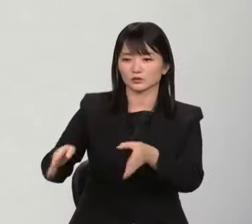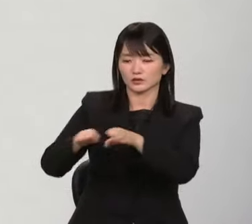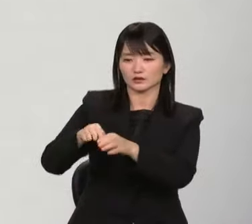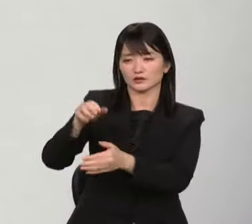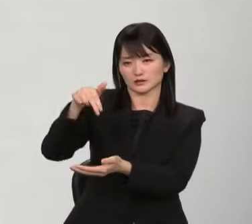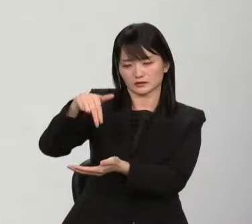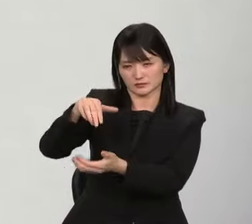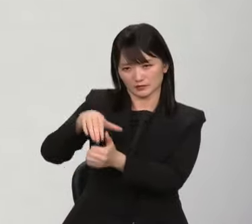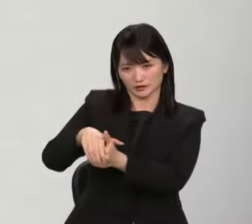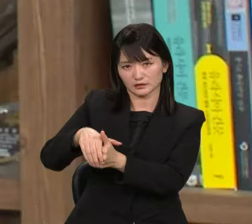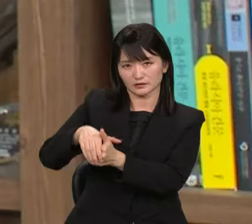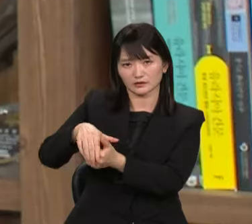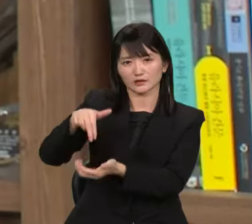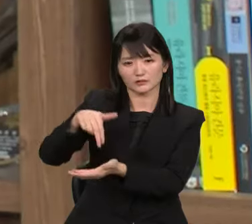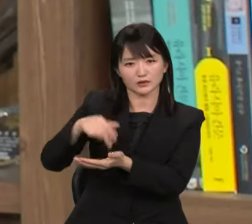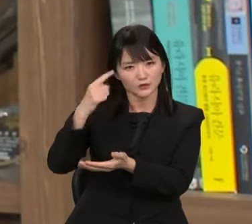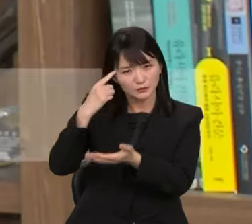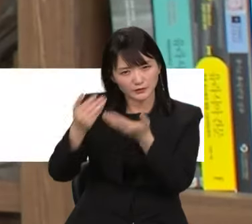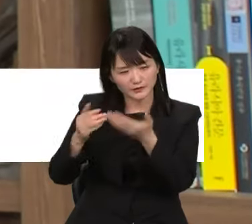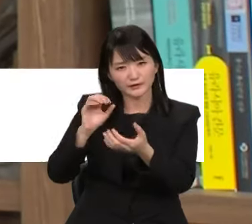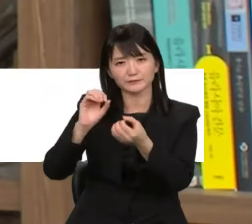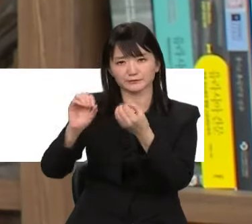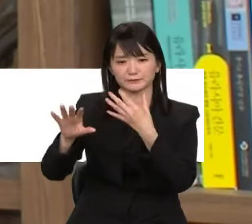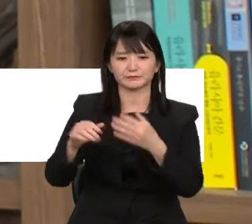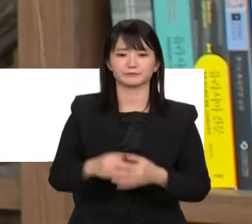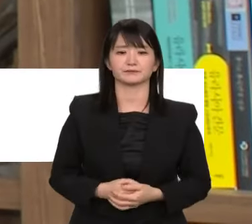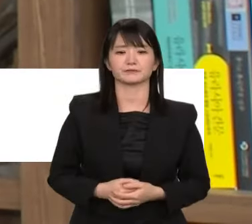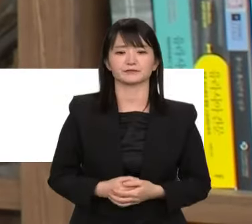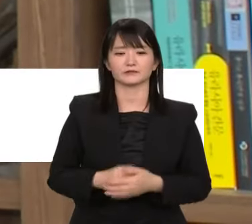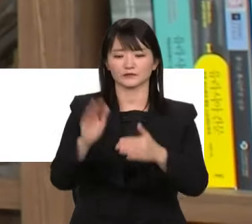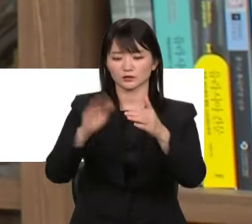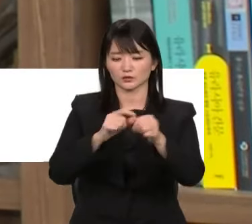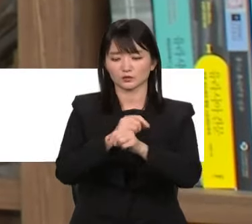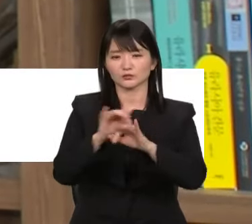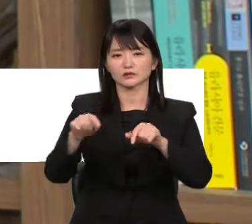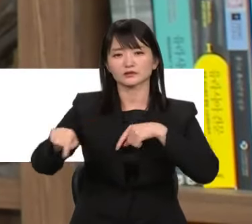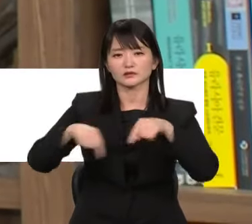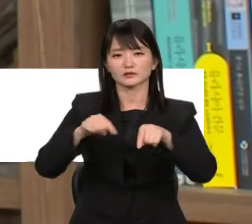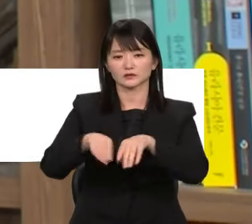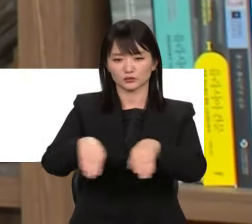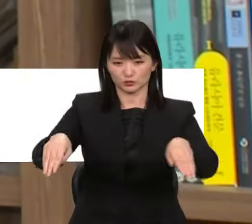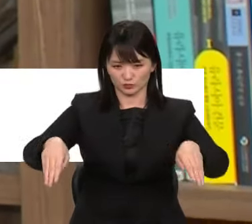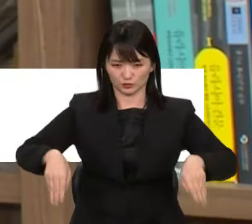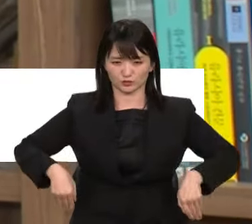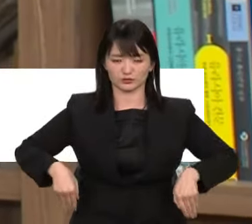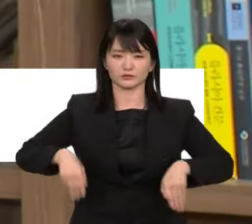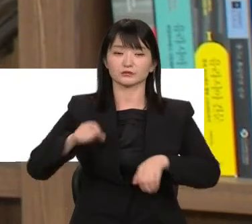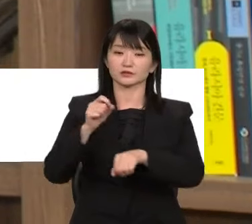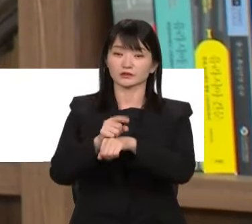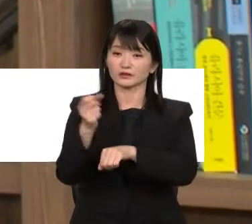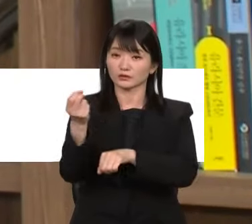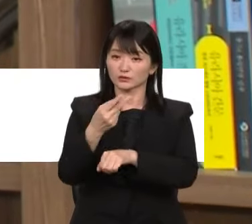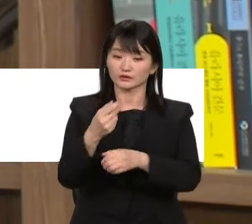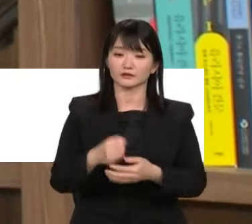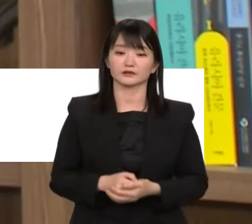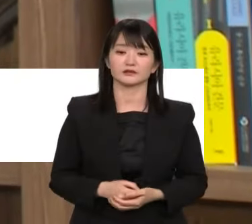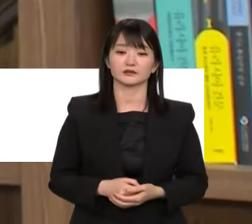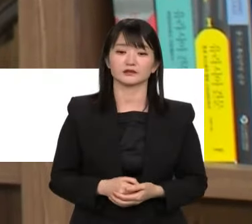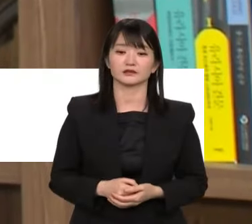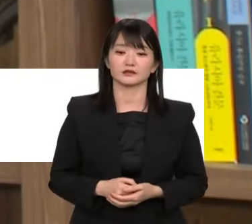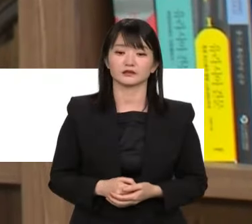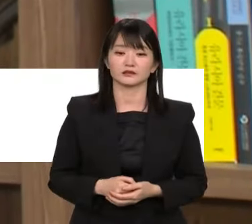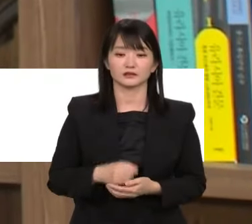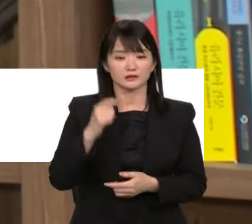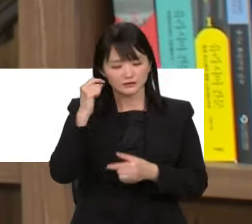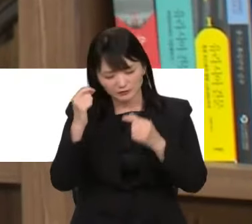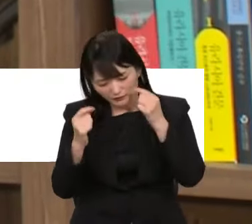거라고 주장했습니다. 그 공무원의 정치적 중립성 문제라든가 그런 그 일방의 그 편향된